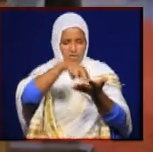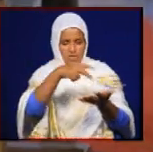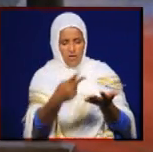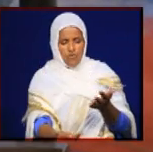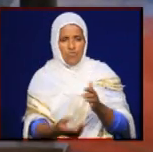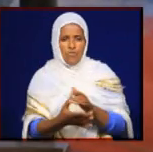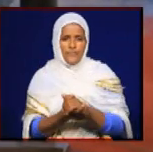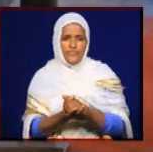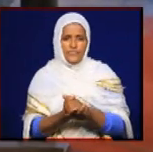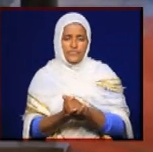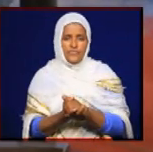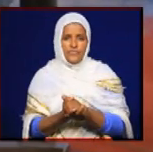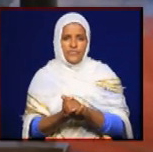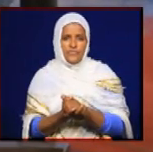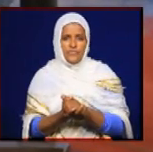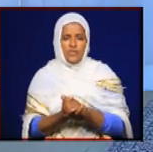ወድቄአለሁ።